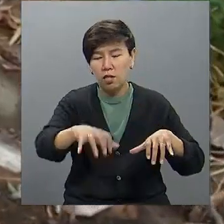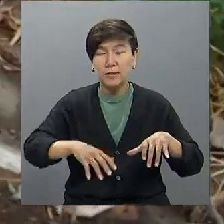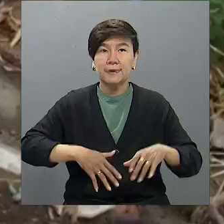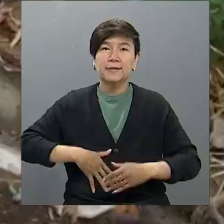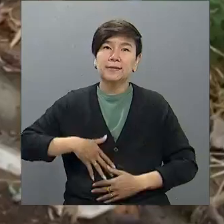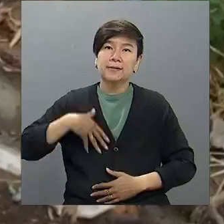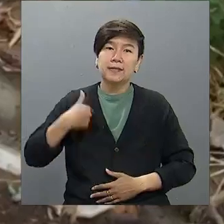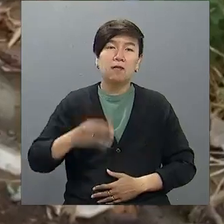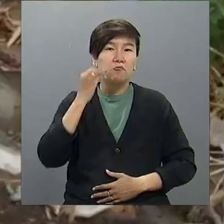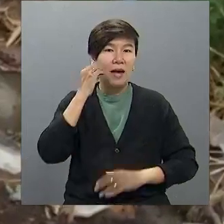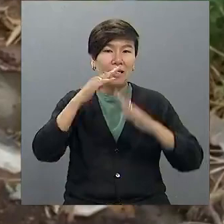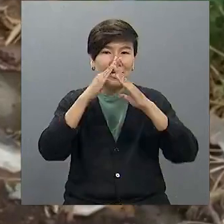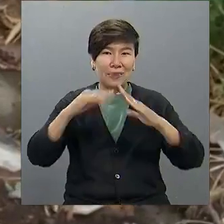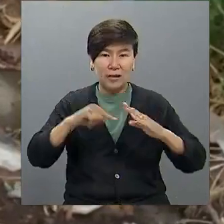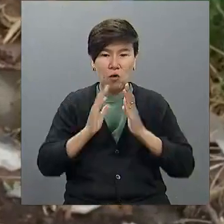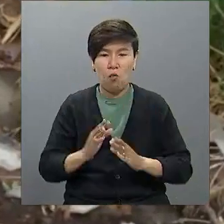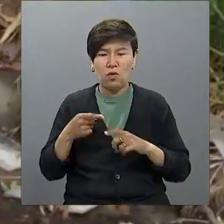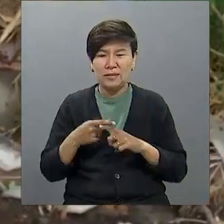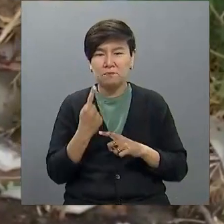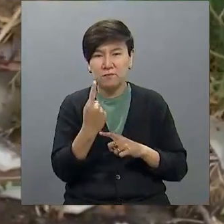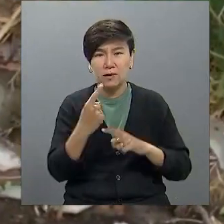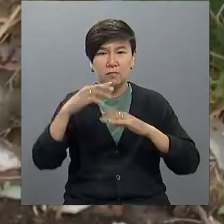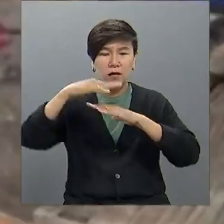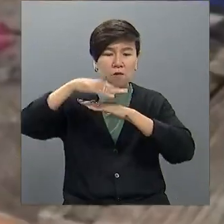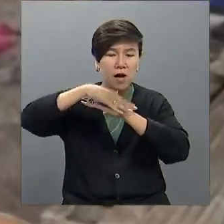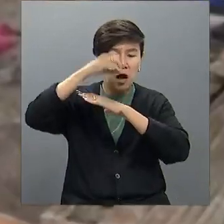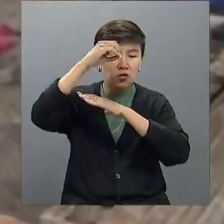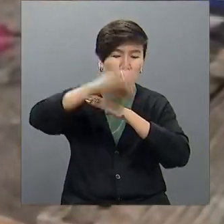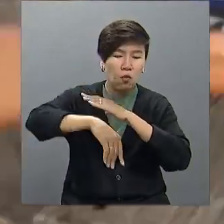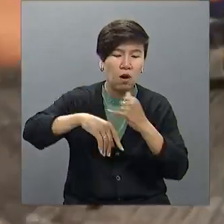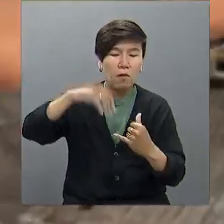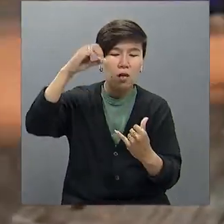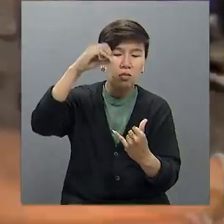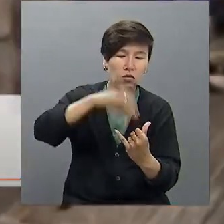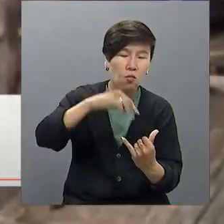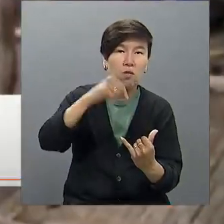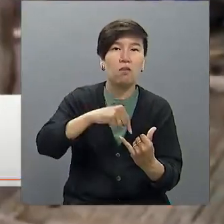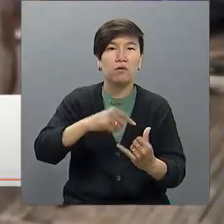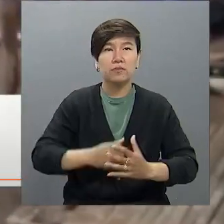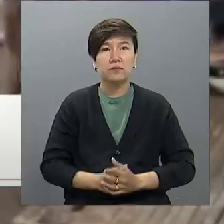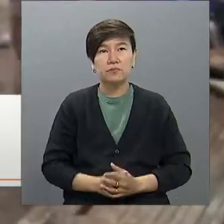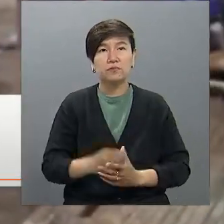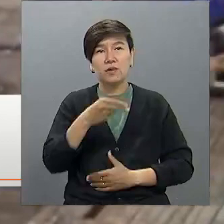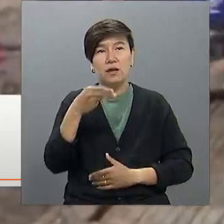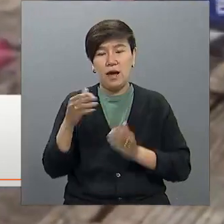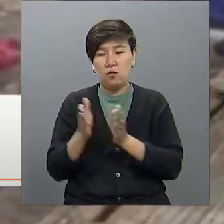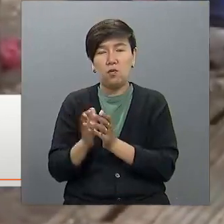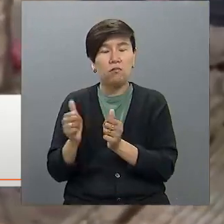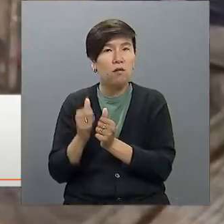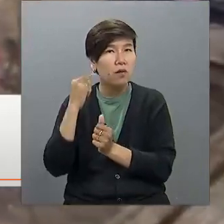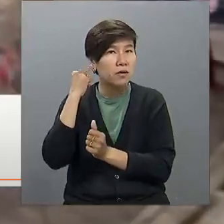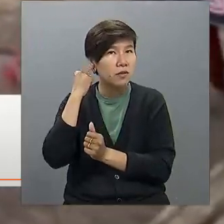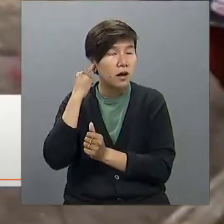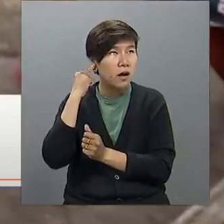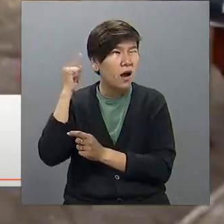นเจ็บหนึ่งรายจากเศษกระเบื้องหล่นทับด้วยค่ะ อยู่กับหลานนอนอยู่หันกับหลานพอได้ยินเสียงฟ้าห้องใหญ่กับ